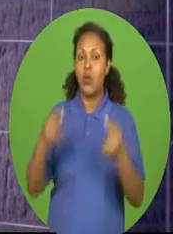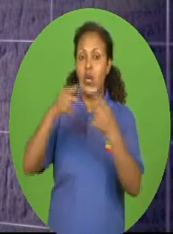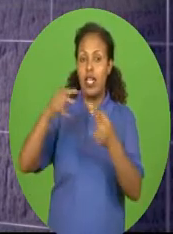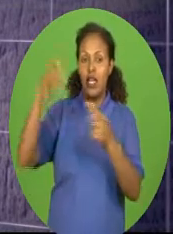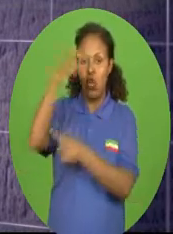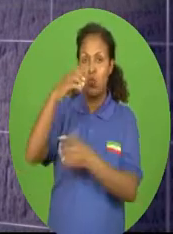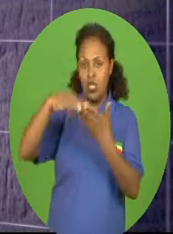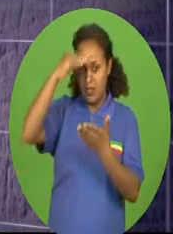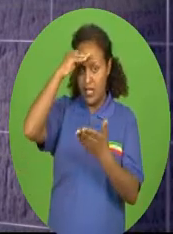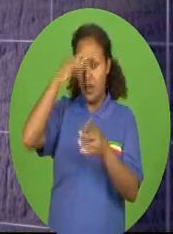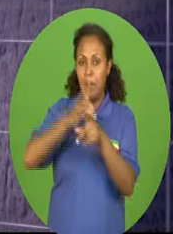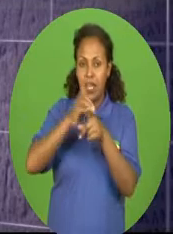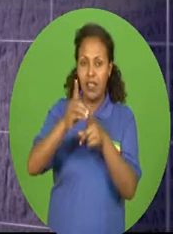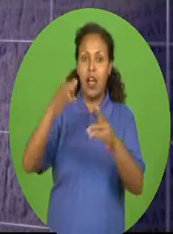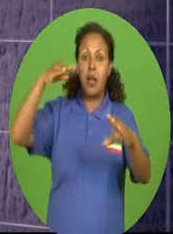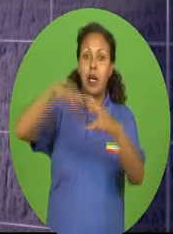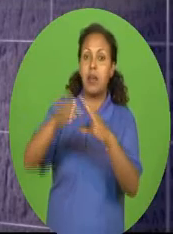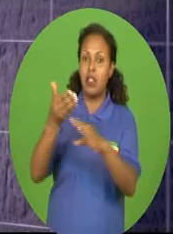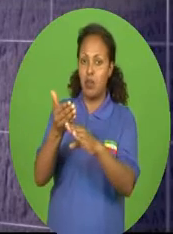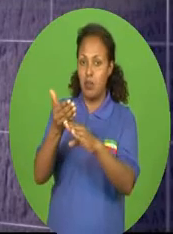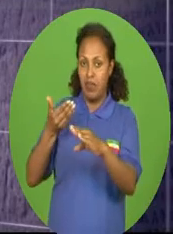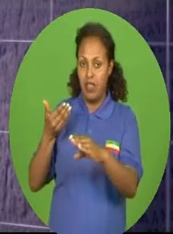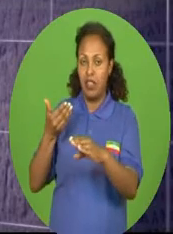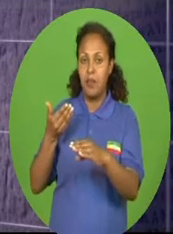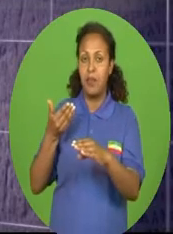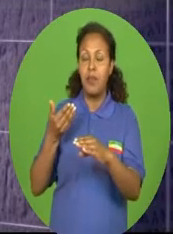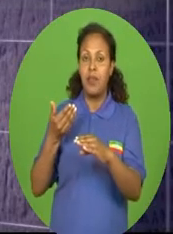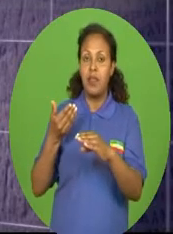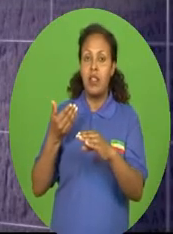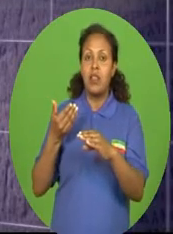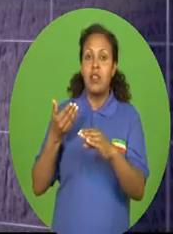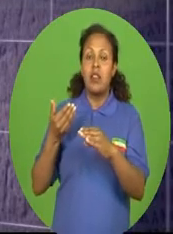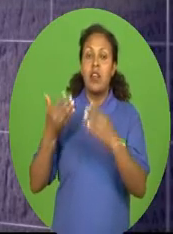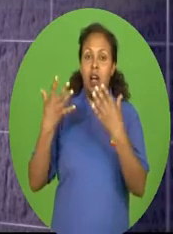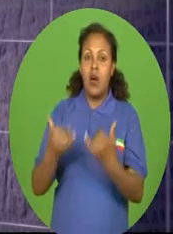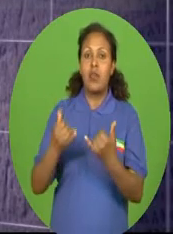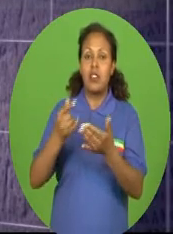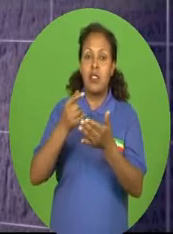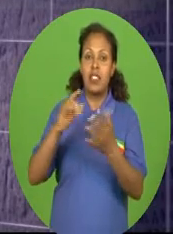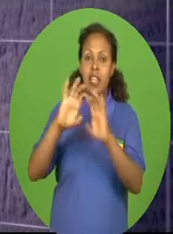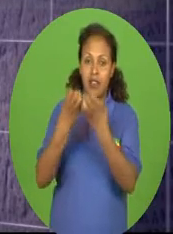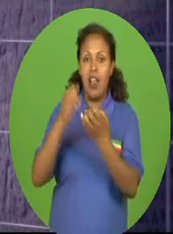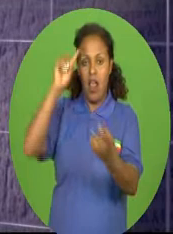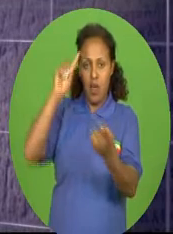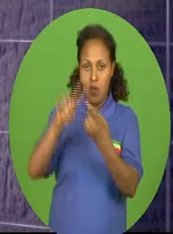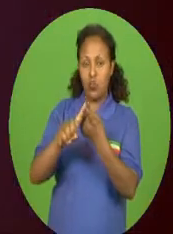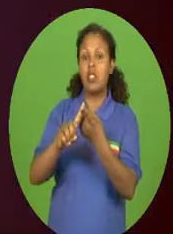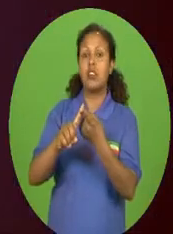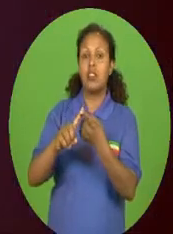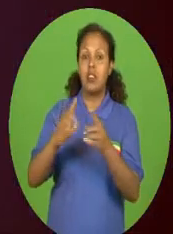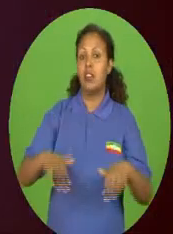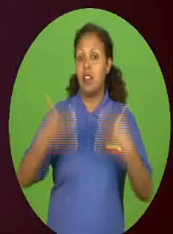በጣም ጥሩ። አሁን ወደ እለቱ ትምህርታችን በቀጥታ ከመግባታችን በፊት የነኡስ ክፍሉን